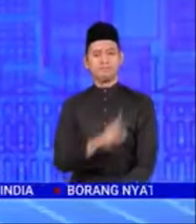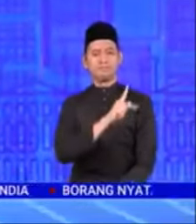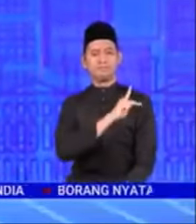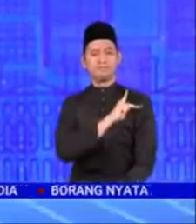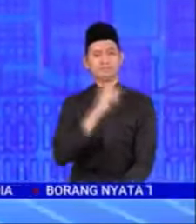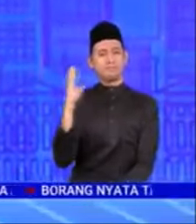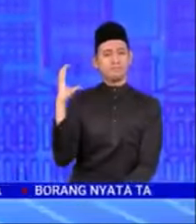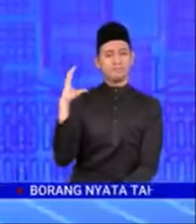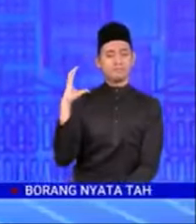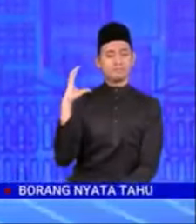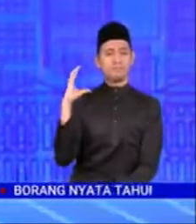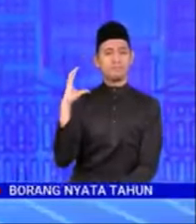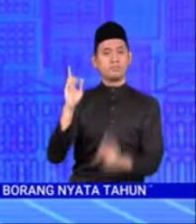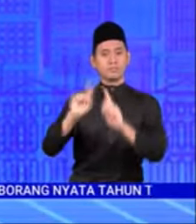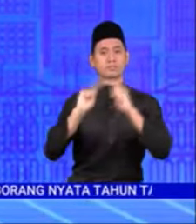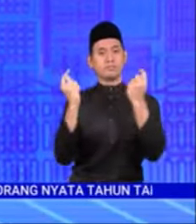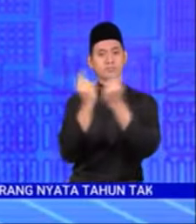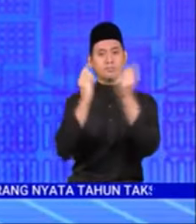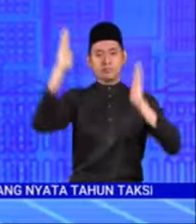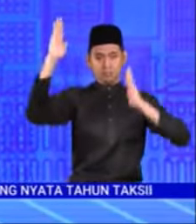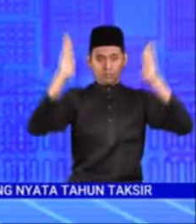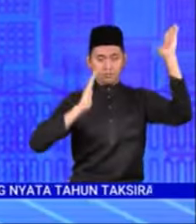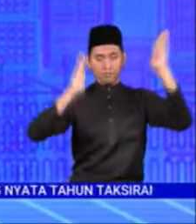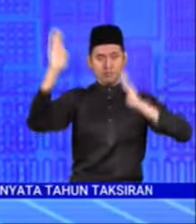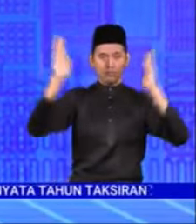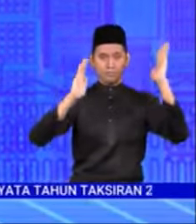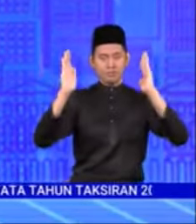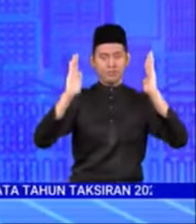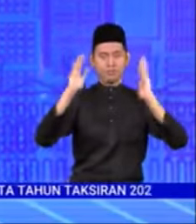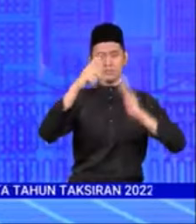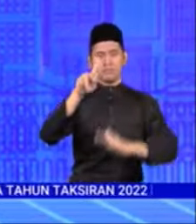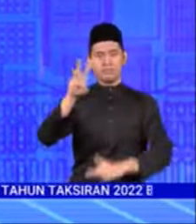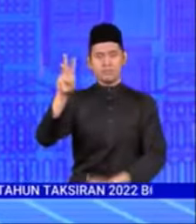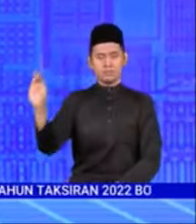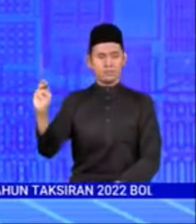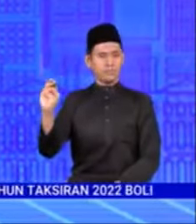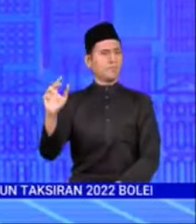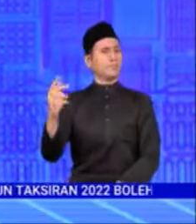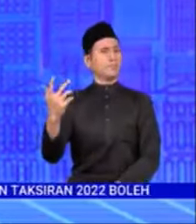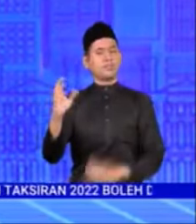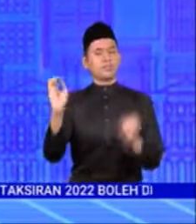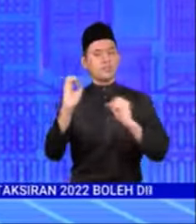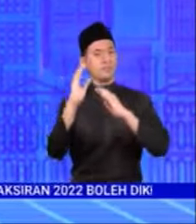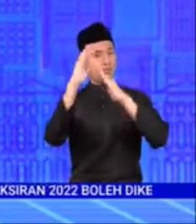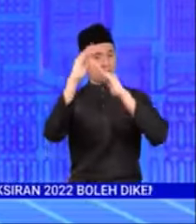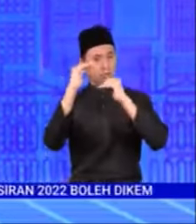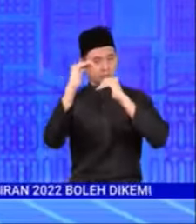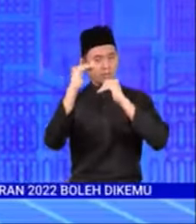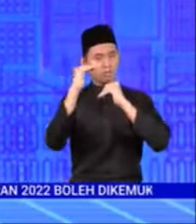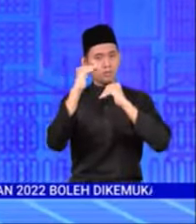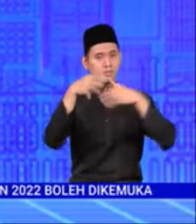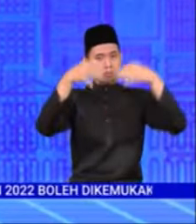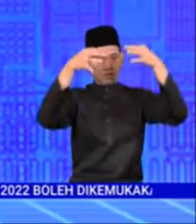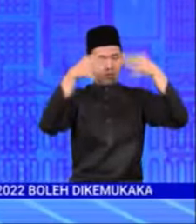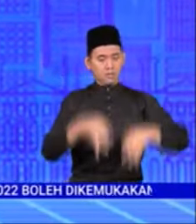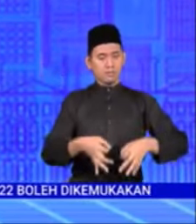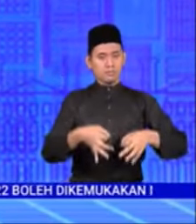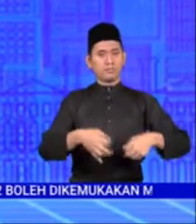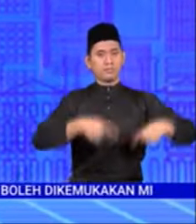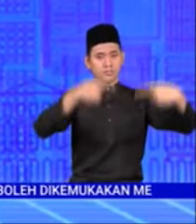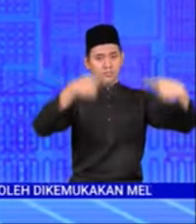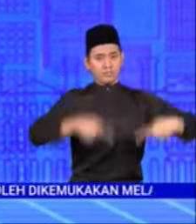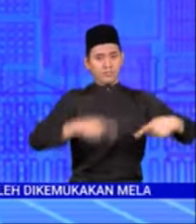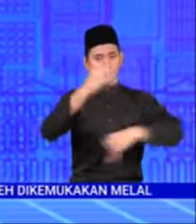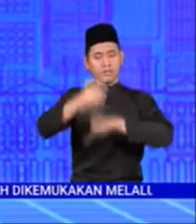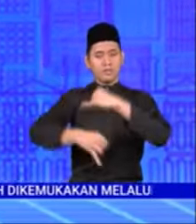Ketua Jurulatih Skuad Harimau Malaya, Kim Pan Gon, enggan terlalu bergantung kepada keputusan dalam dua aksi persahabatan antarabangsa